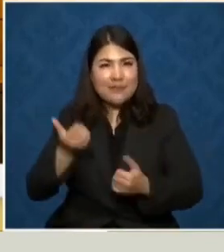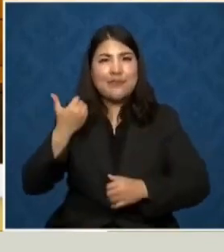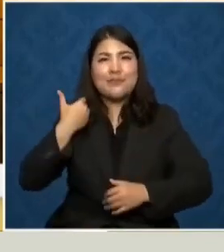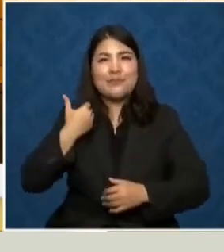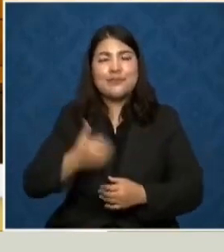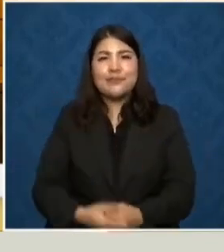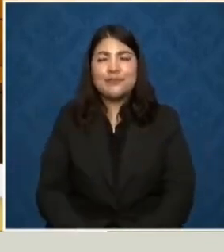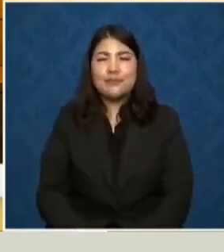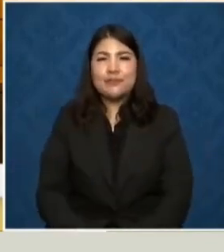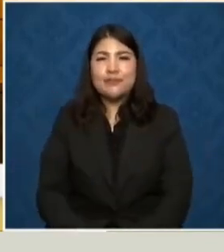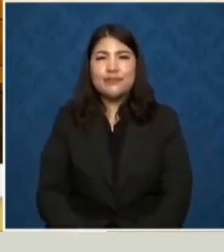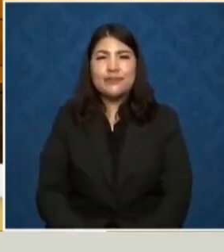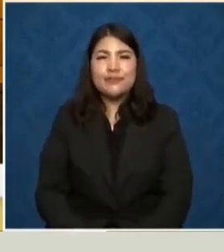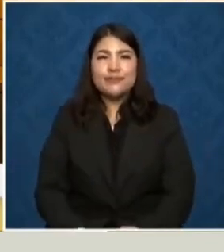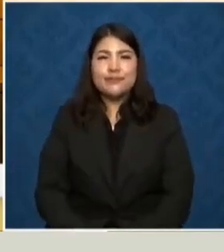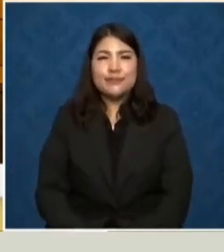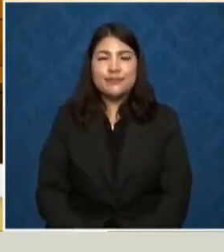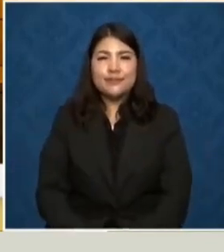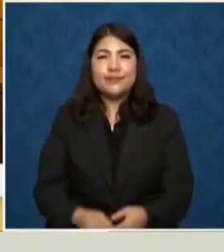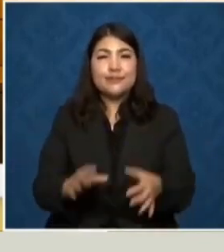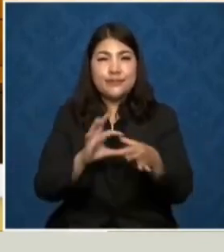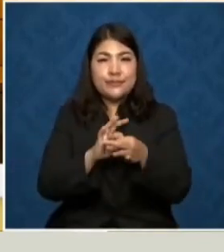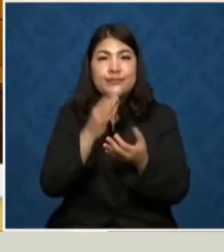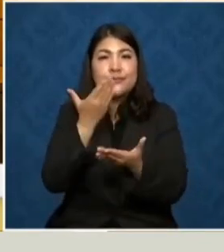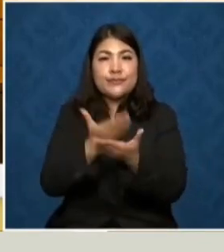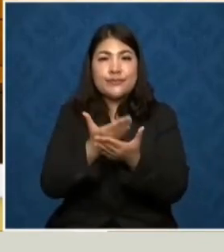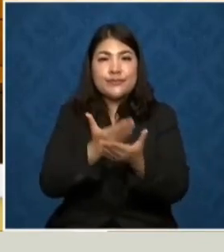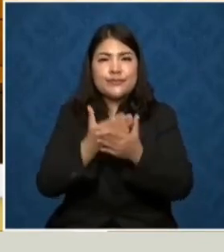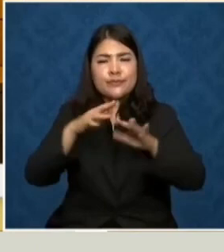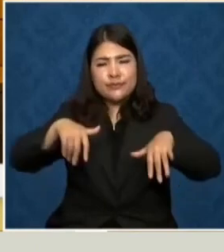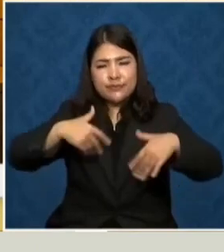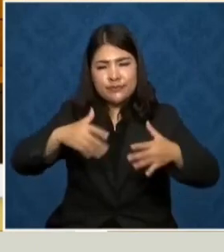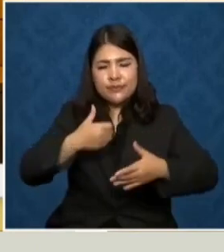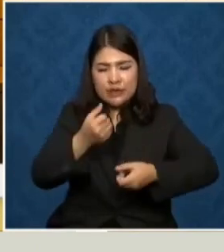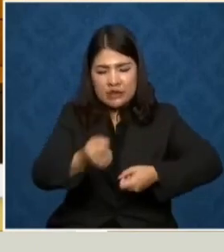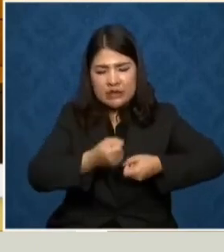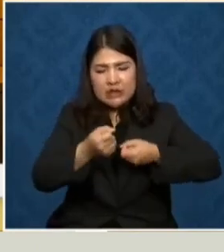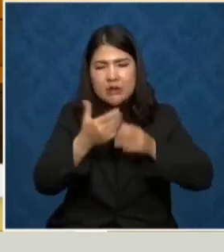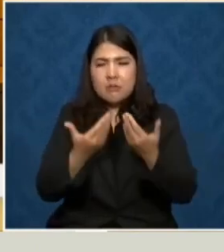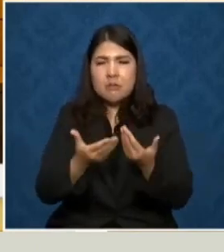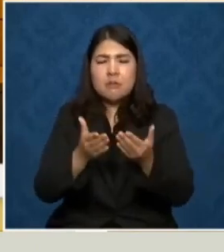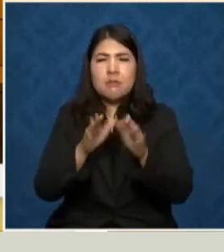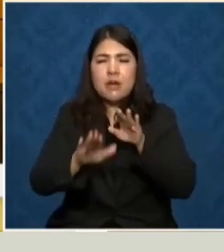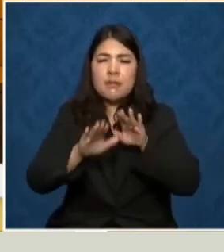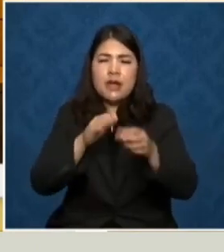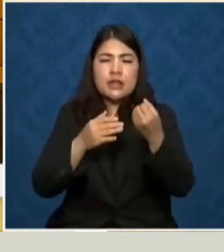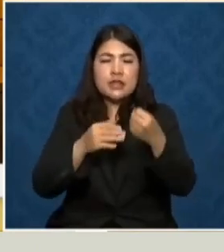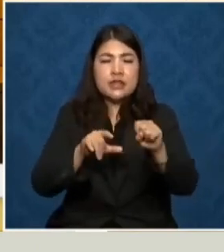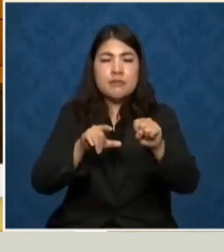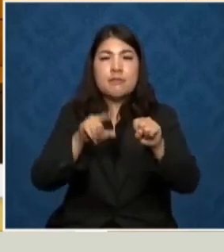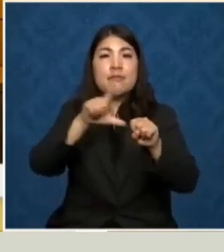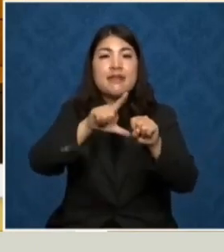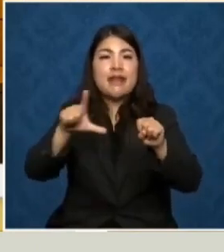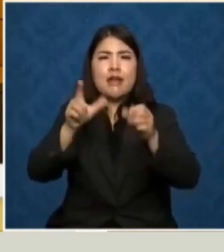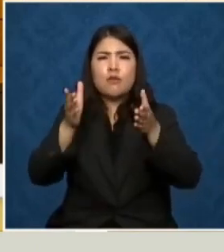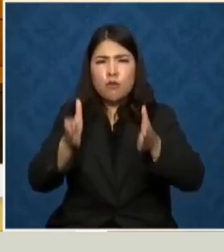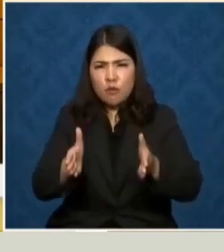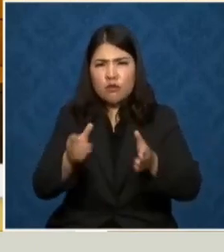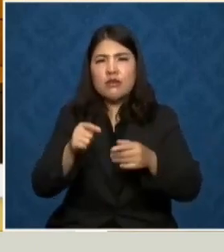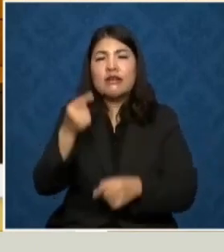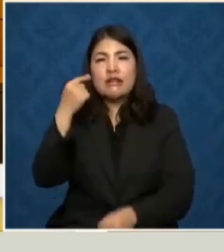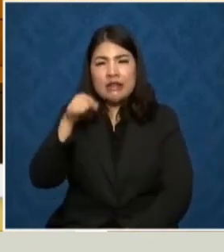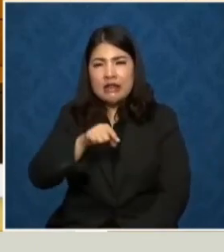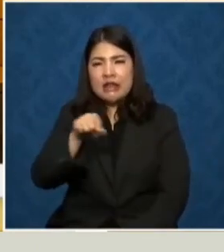ครับเรื่องของรายได้ของพี่น้องเกษตรกรซึ่งมีอยู่หลาย10ล้านคนเราตระหนักดีครับเรามีส.ส.